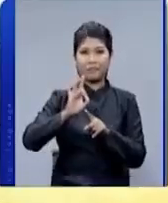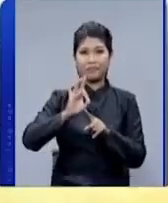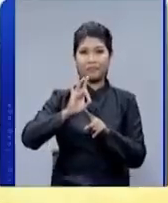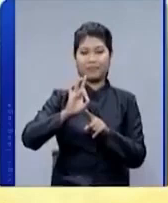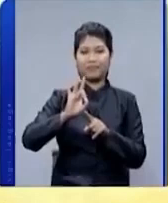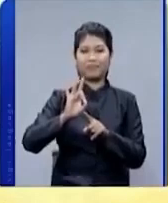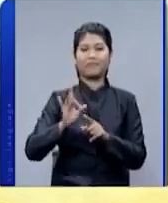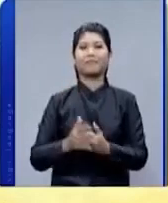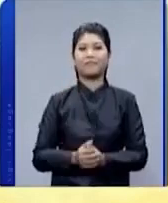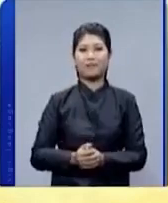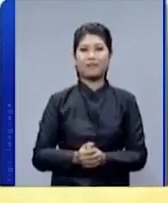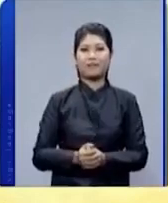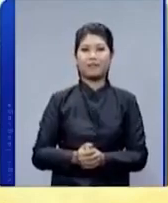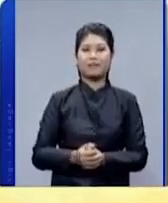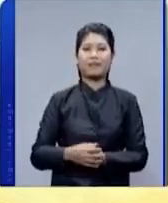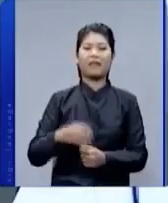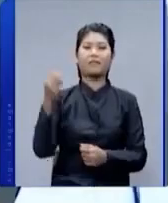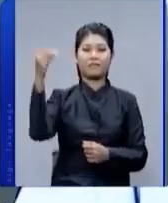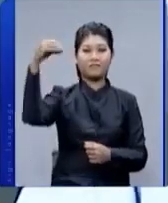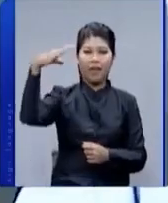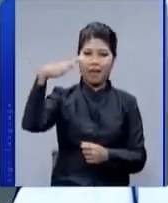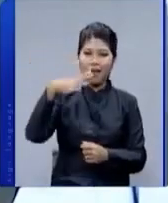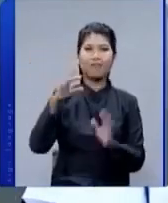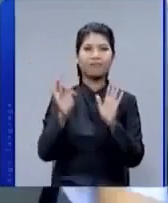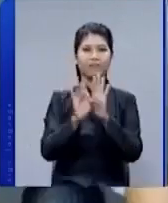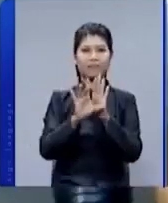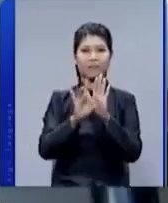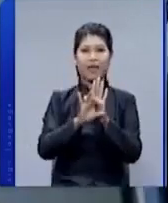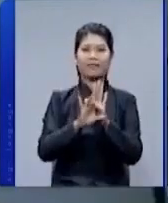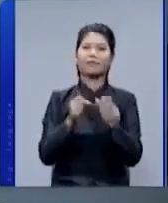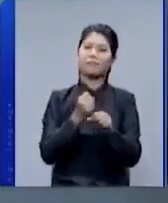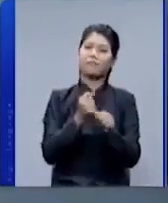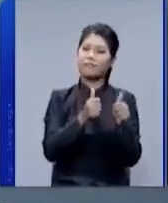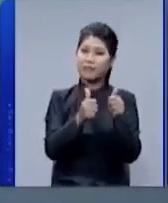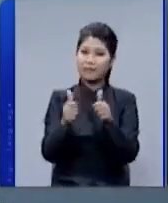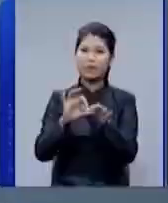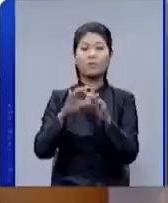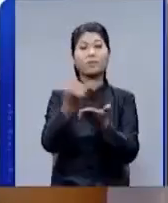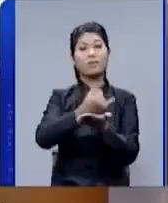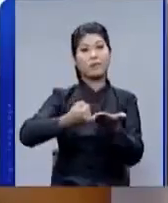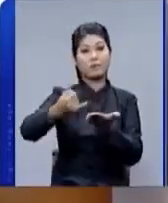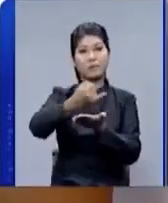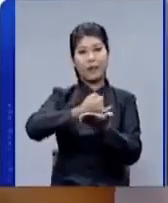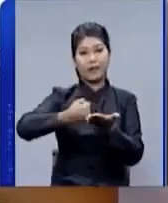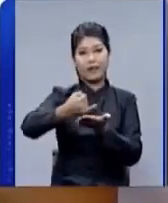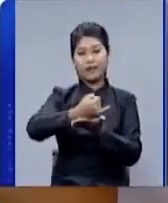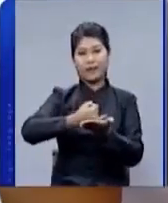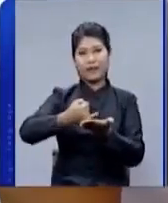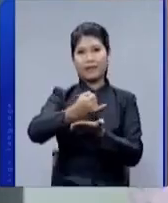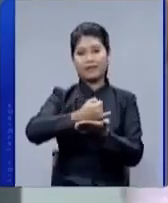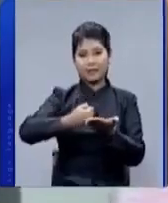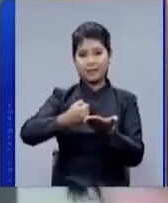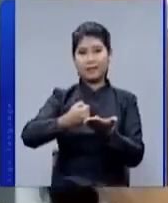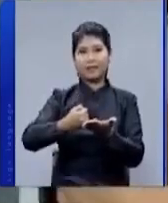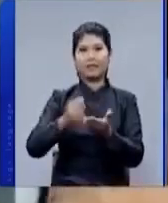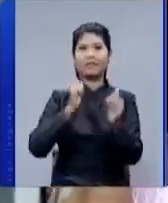บริษัทดูมันดีนำแง่มุมคำสอนเรื่องการทำความดีและพระอัจฉริยภาพด้านศิลปะของพระองค์ท่านมาถ่ายทอดผ่านเรื่องแสงสุดท้ายน